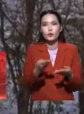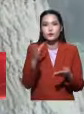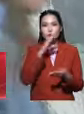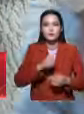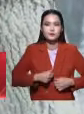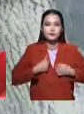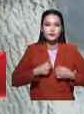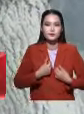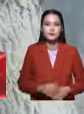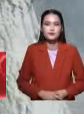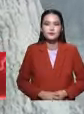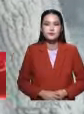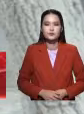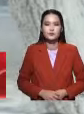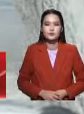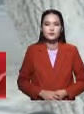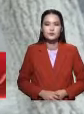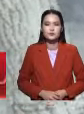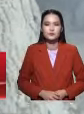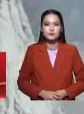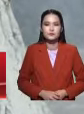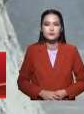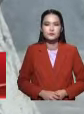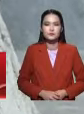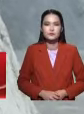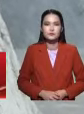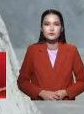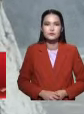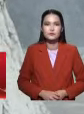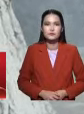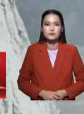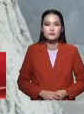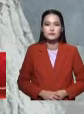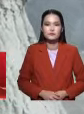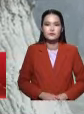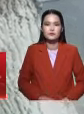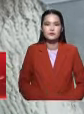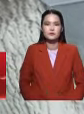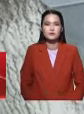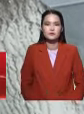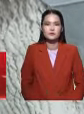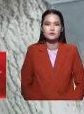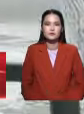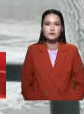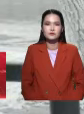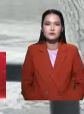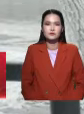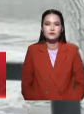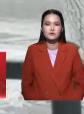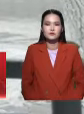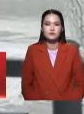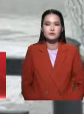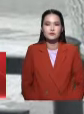тырысамыз. Сізді құшақтауым келіп тұр. Болама құшақтасам? Сіз мен құшақтамайсыз ба? Бақытты